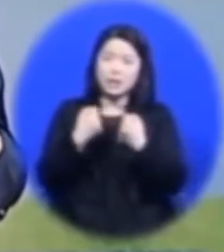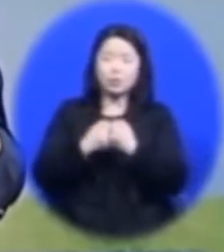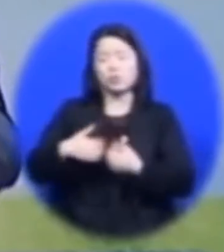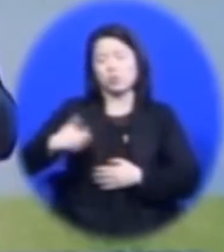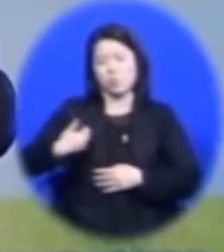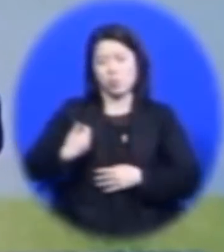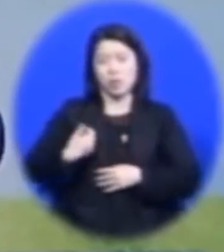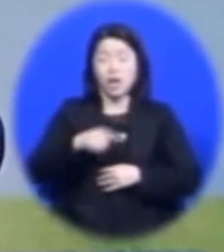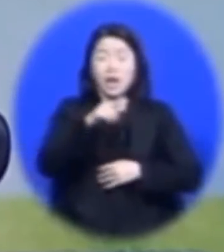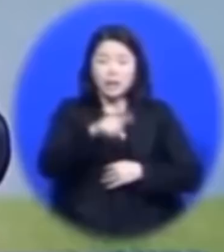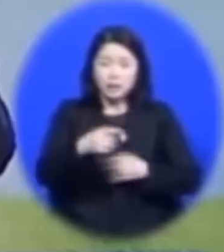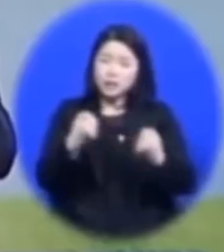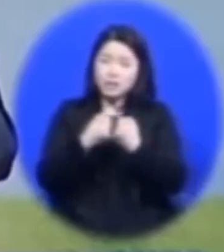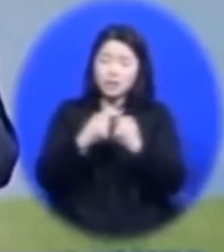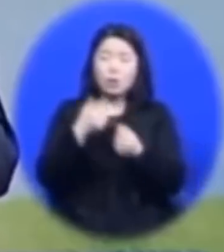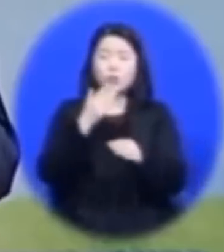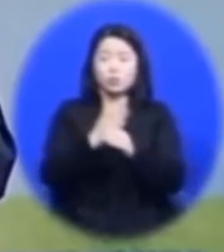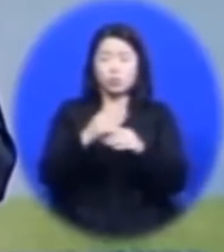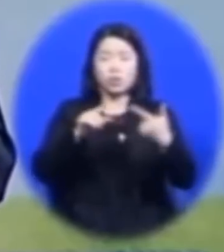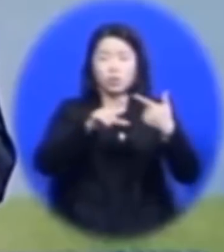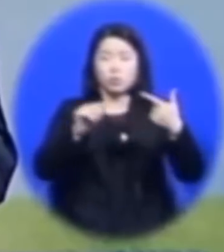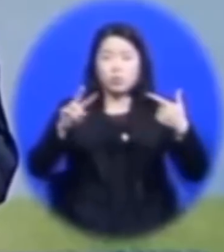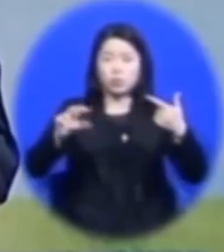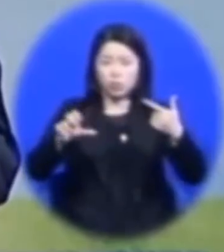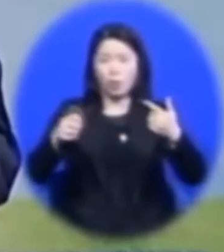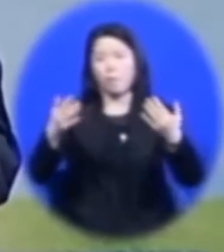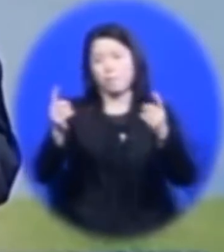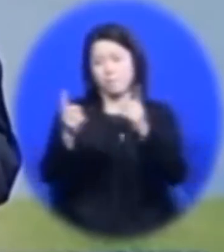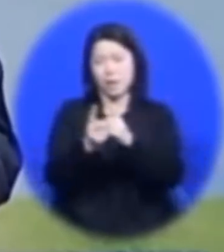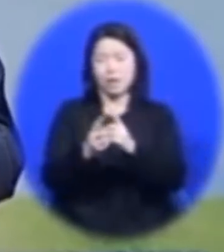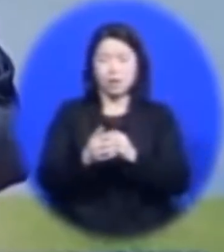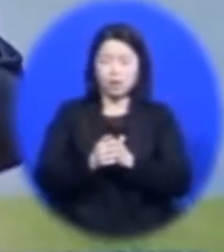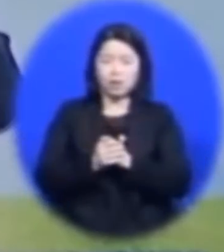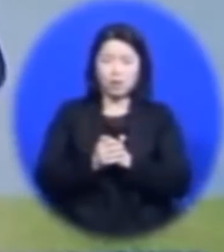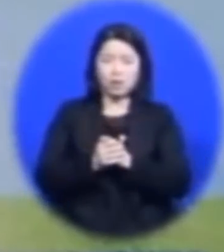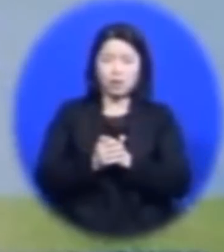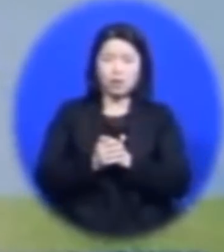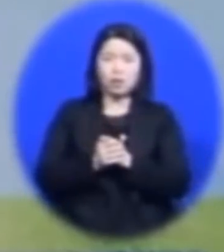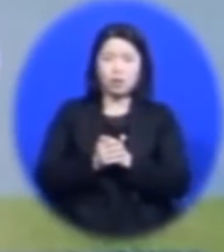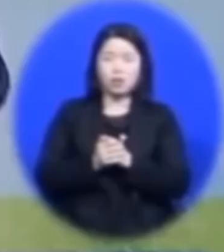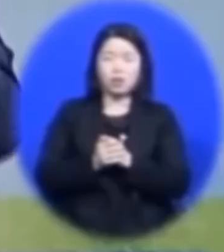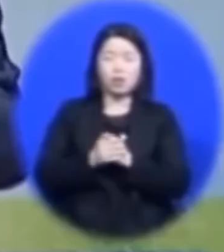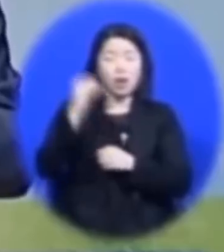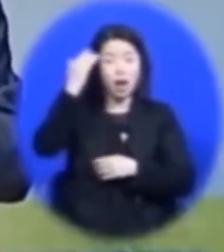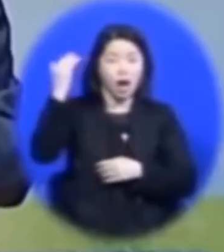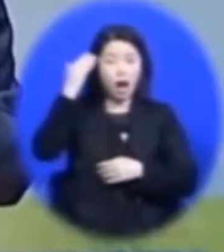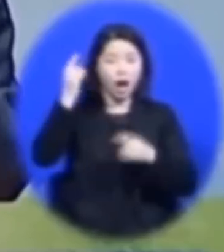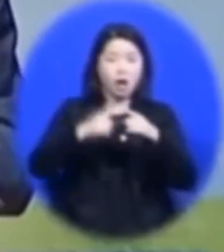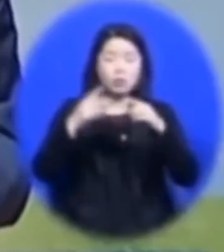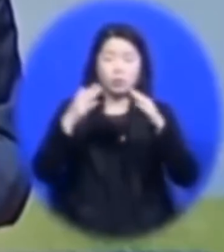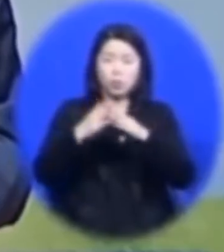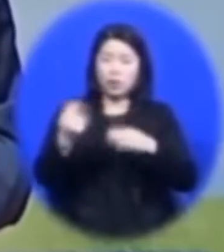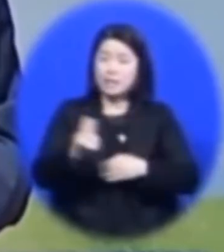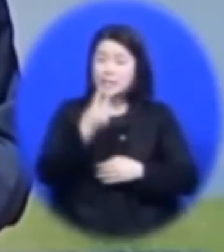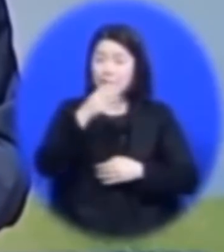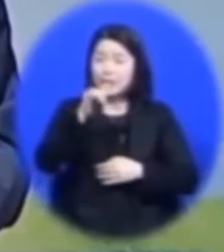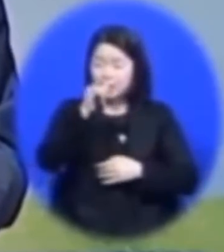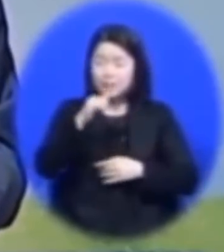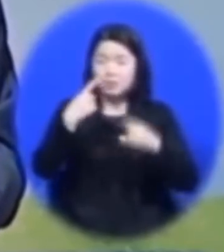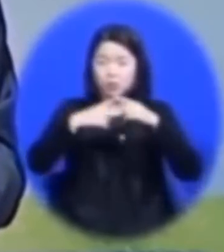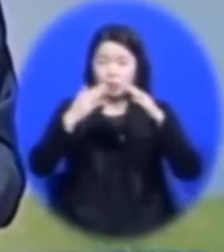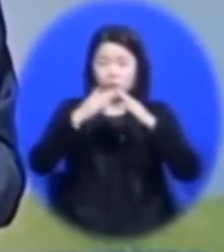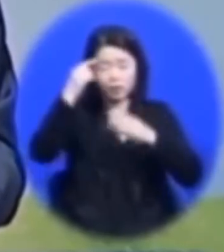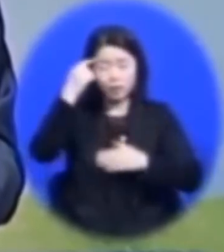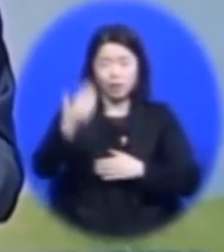그렇게 싸우다가 6.25 전쟁을 만난 거예요 한국교회가 정말 살아있는 교회인가